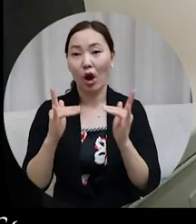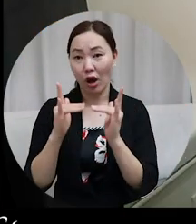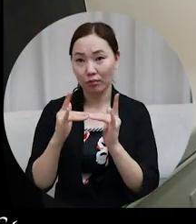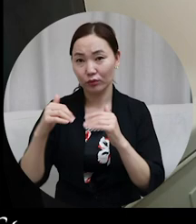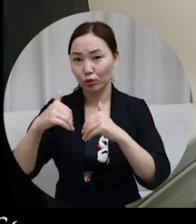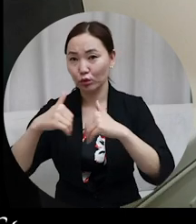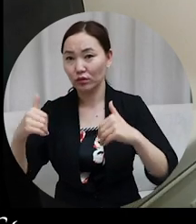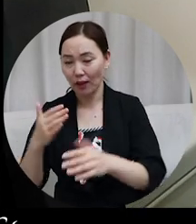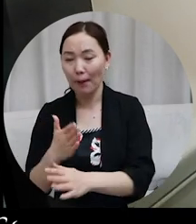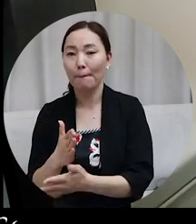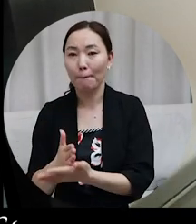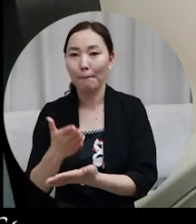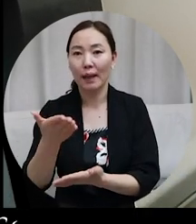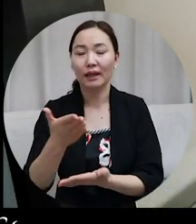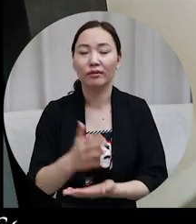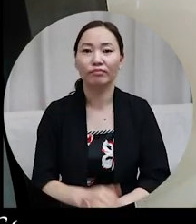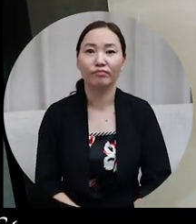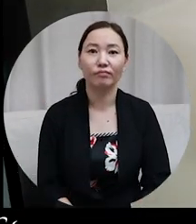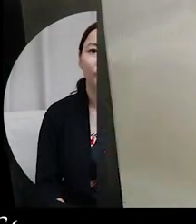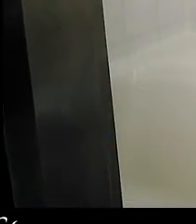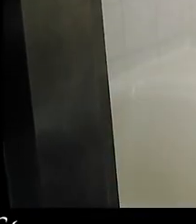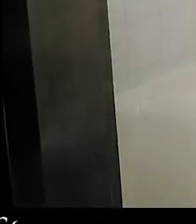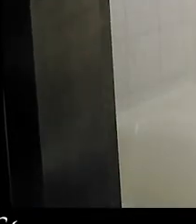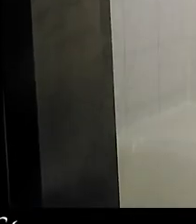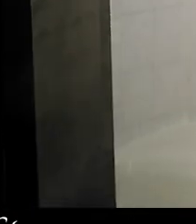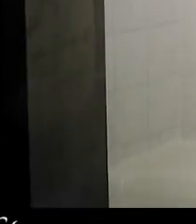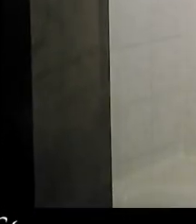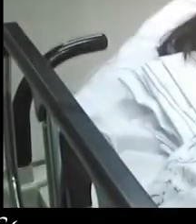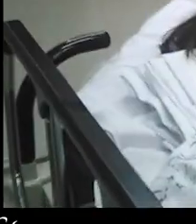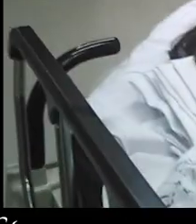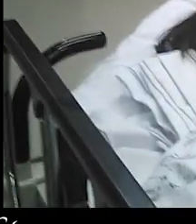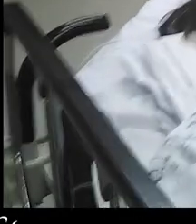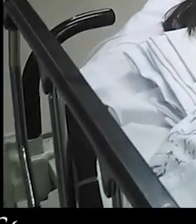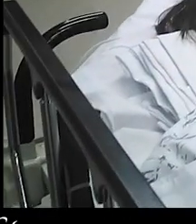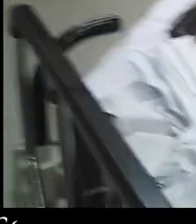зорготтаа 0-1 нь бол үнэхээр тансаг юм байна